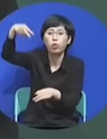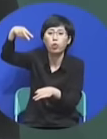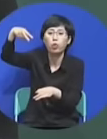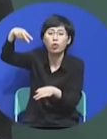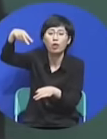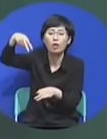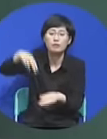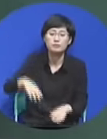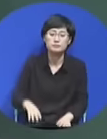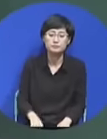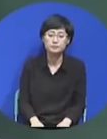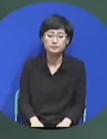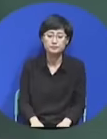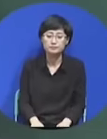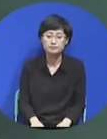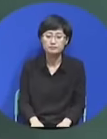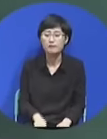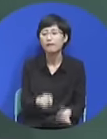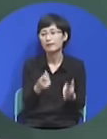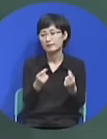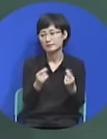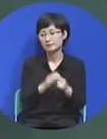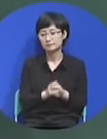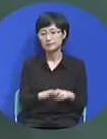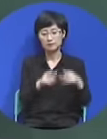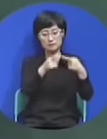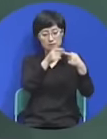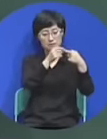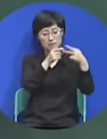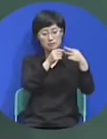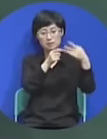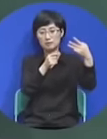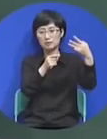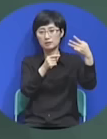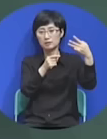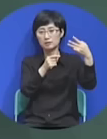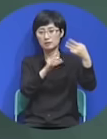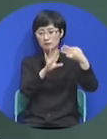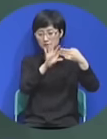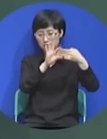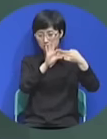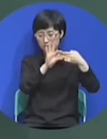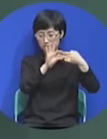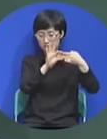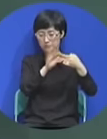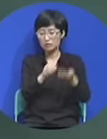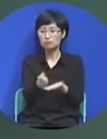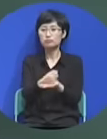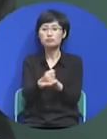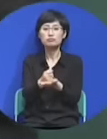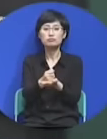现在这个部分呢，已经造出了一个非常严重的问题。 이게 지금 이거 하는 사람이 우리 한국에만 50만 명 등록된 사람이.